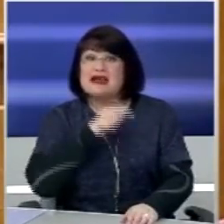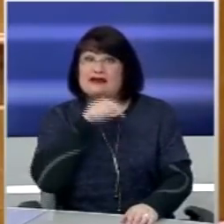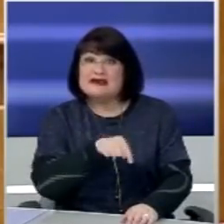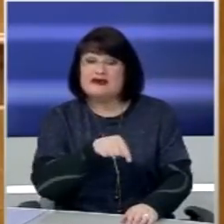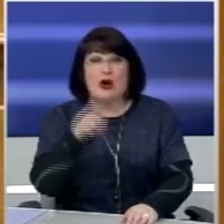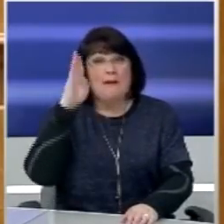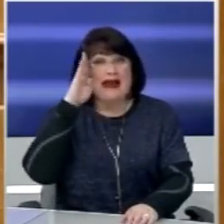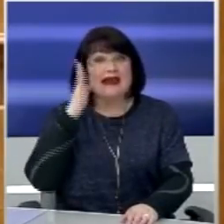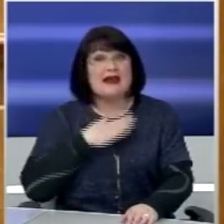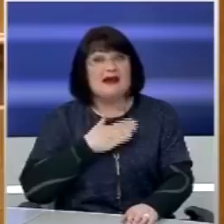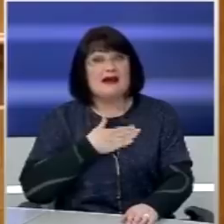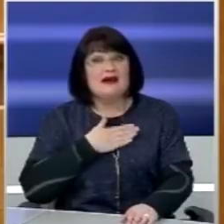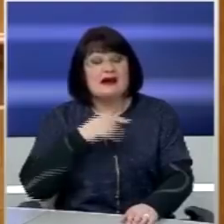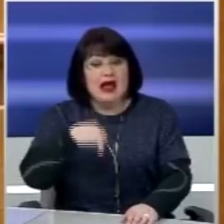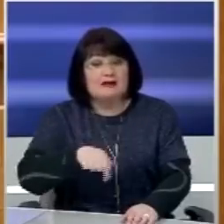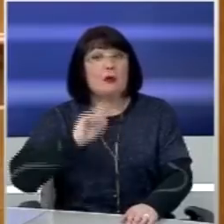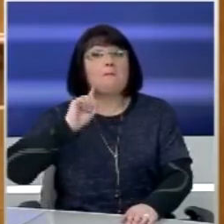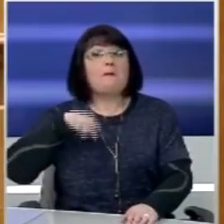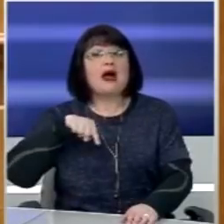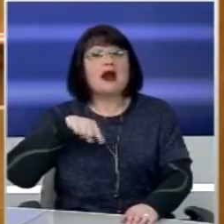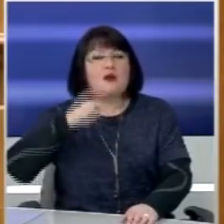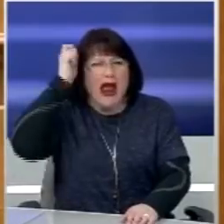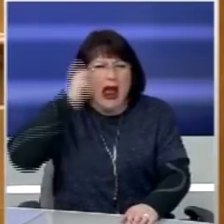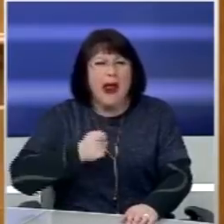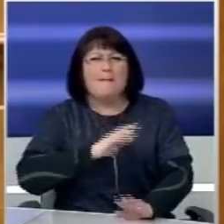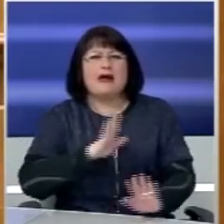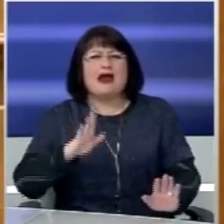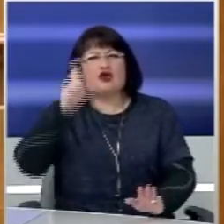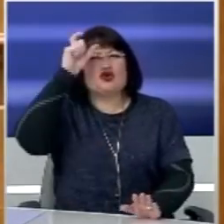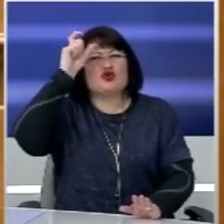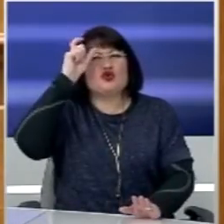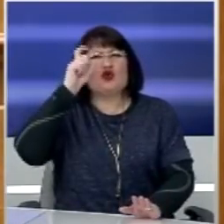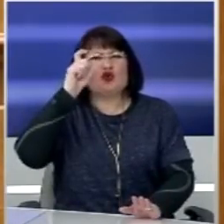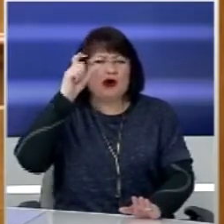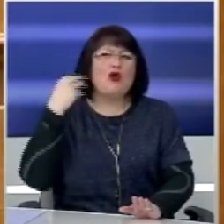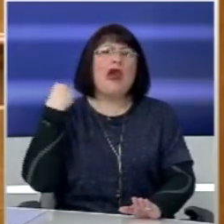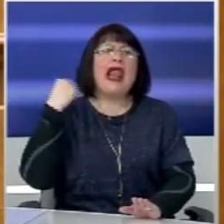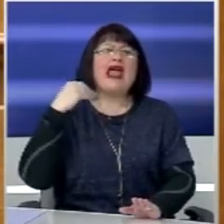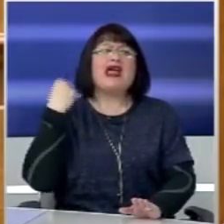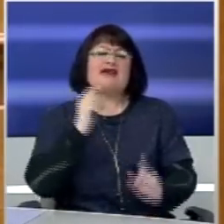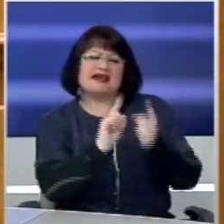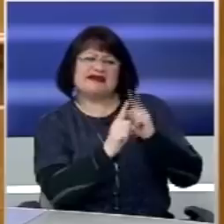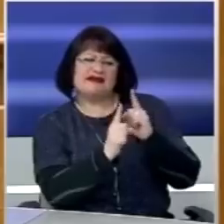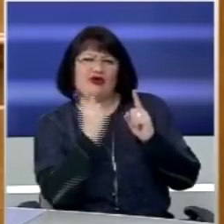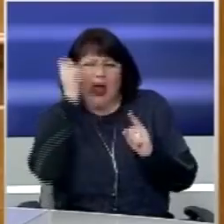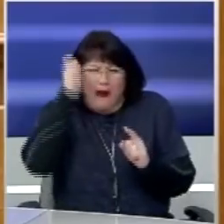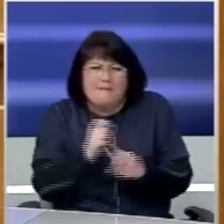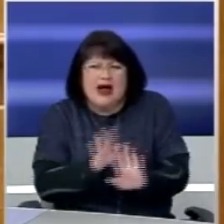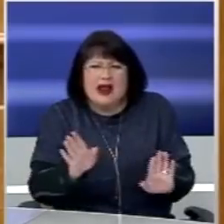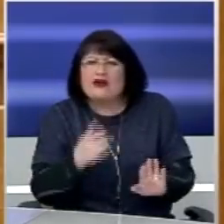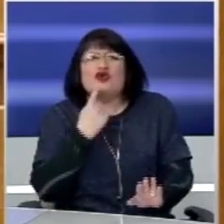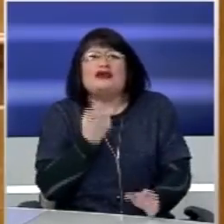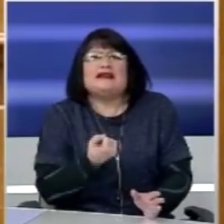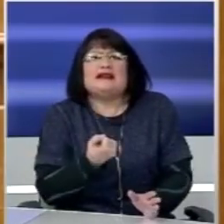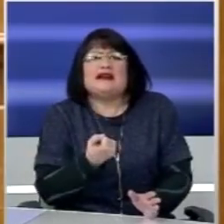άλλο δείχνει η υπογραφή του παράνομου και απαράδεκτου τουρκο-λιβικού συμφώνου. Τι άλλο δείχνει η λογική